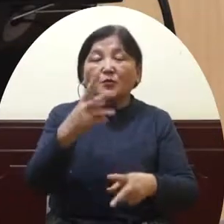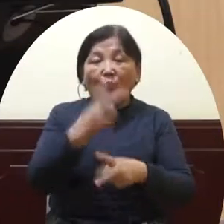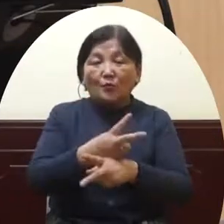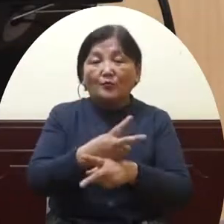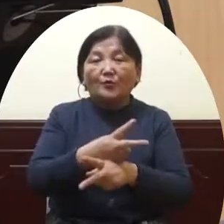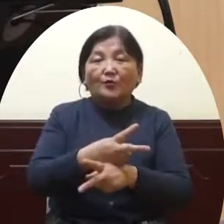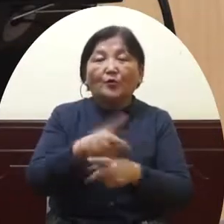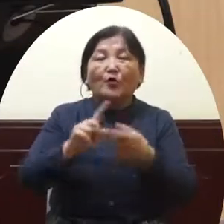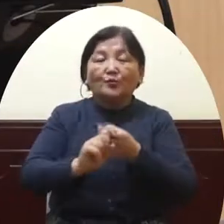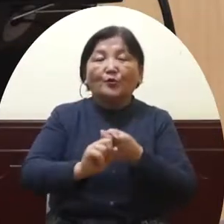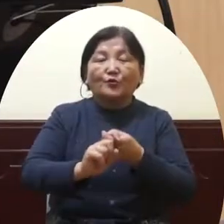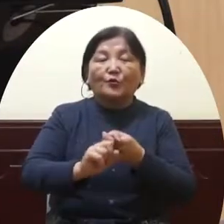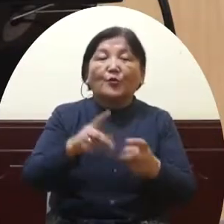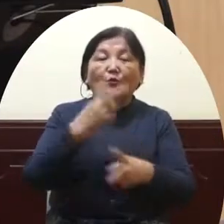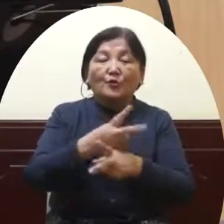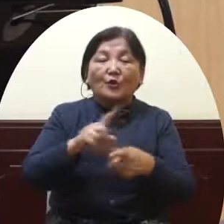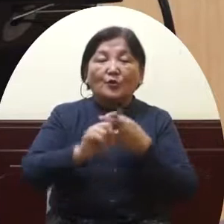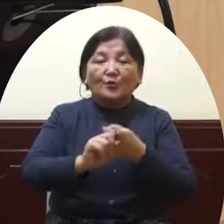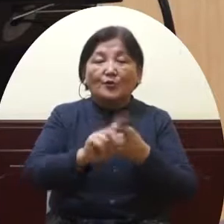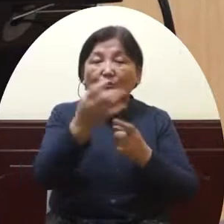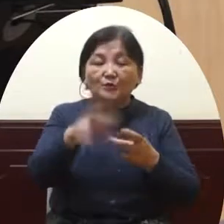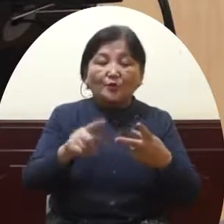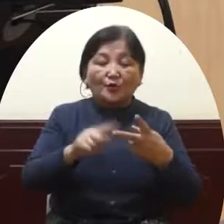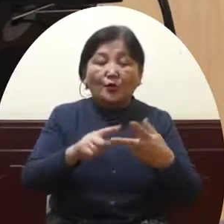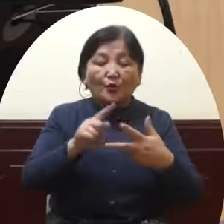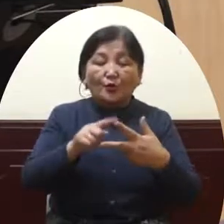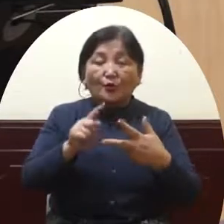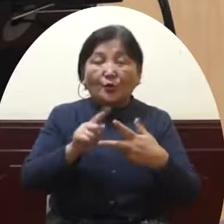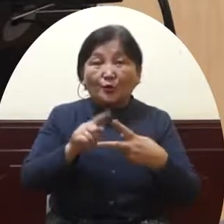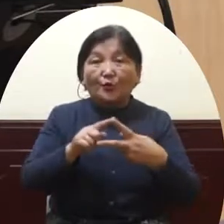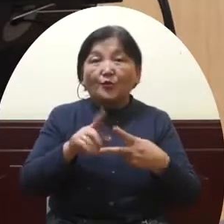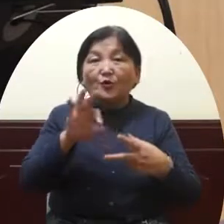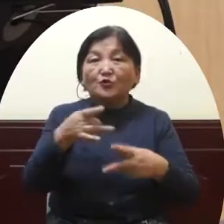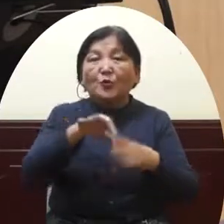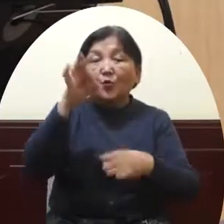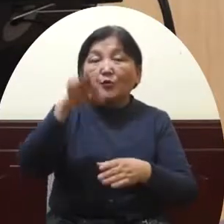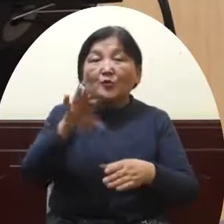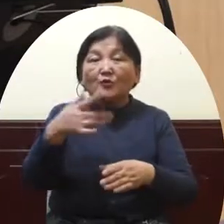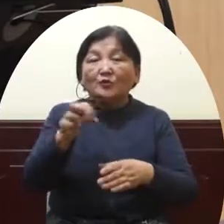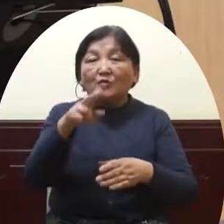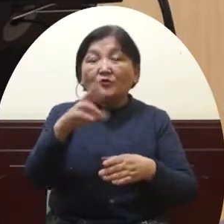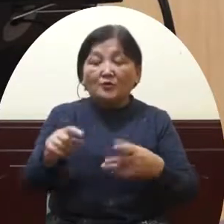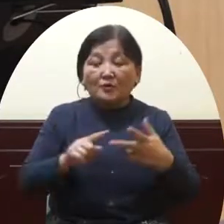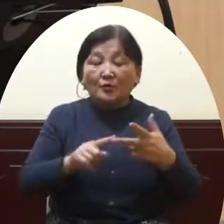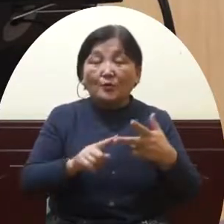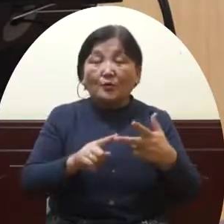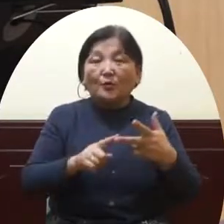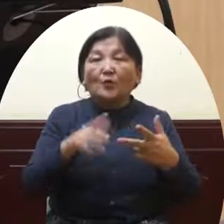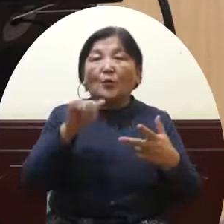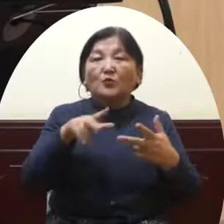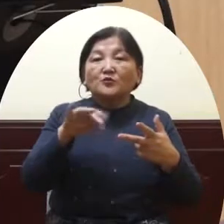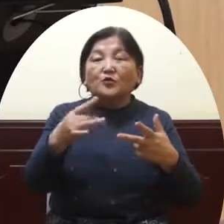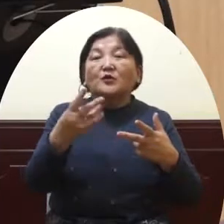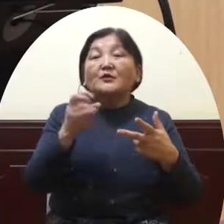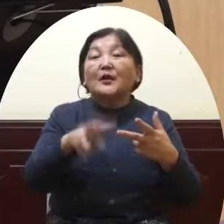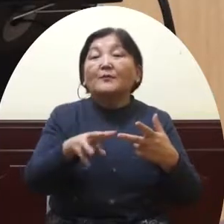холбоотой эрх зүйн зохицуулалтаа. Хоёрдугаарт нь энэ сонгуулийн тогтолцоо. Энэ бол маш чухал асуудал. Гуравдугаарт нь улс төрийн намын тогтолцоог бид нэр одоо